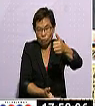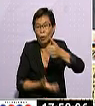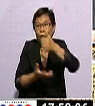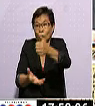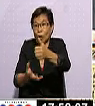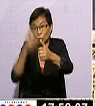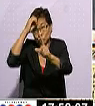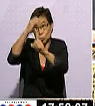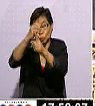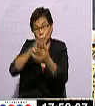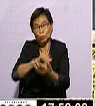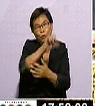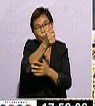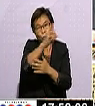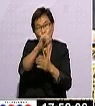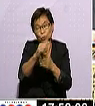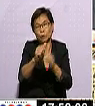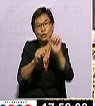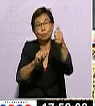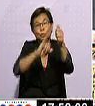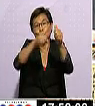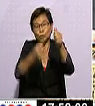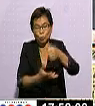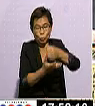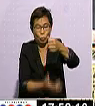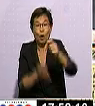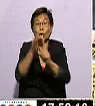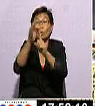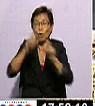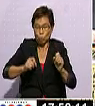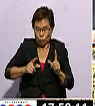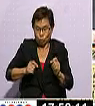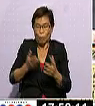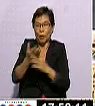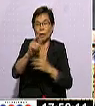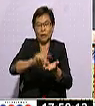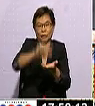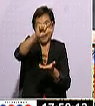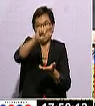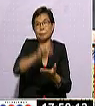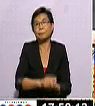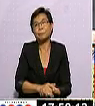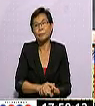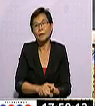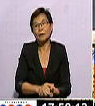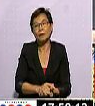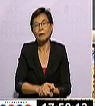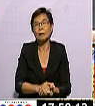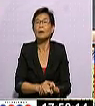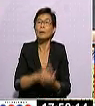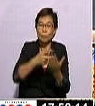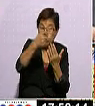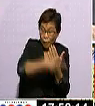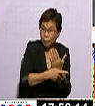tujuan tersebut, di mana RM10 juta akan dikhususkan kepada sektor swasta melalui geran padanan. Usaha ini